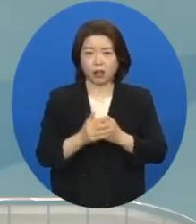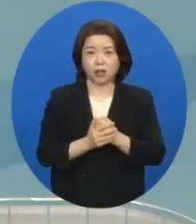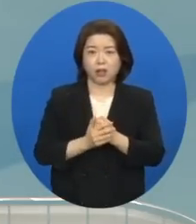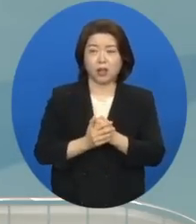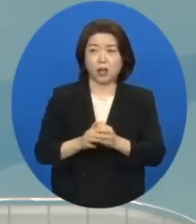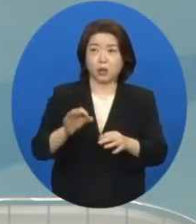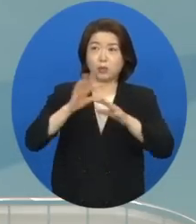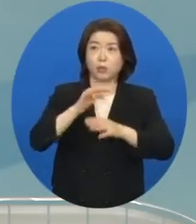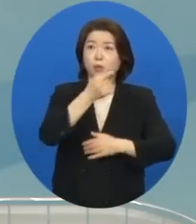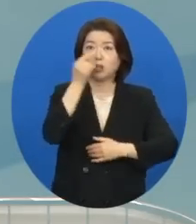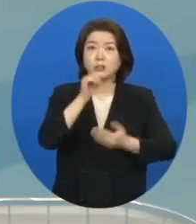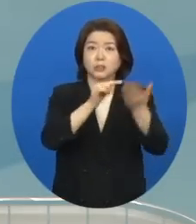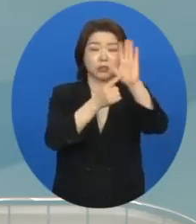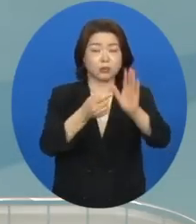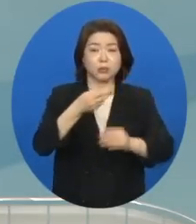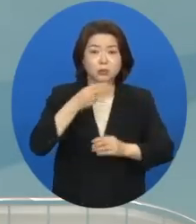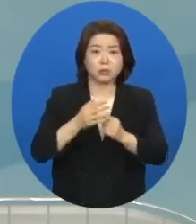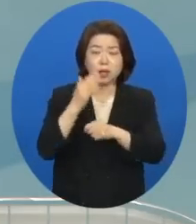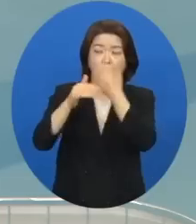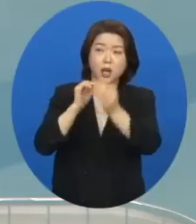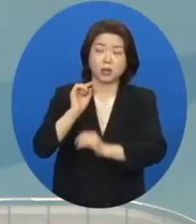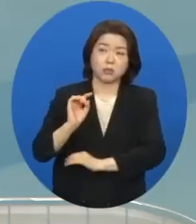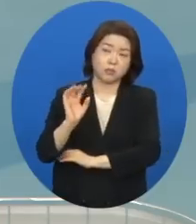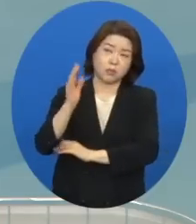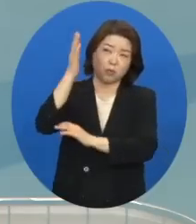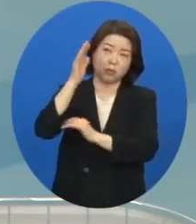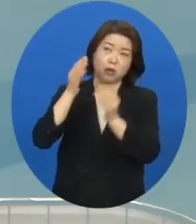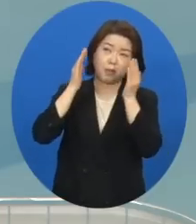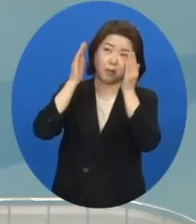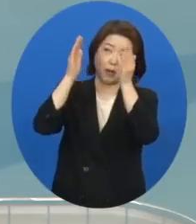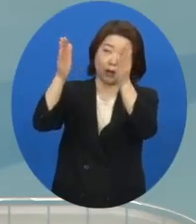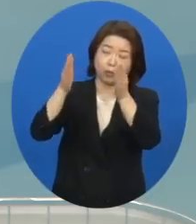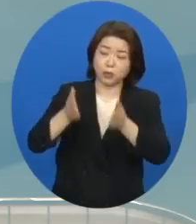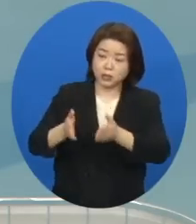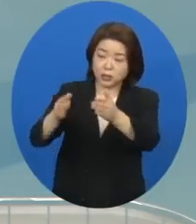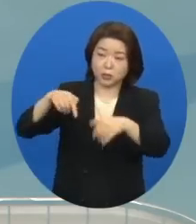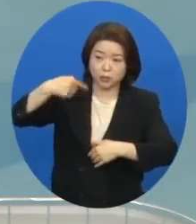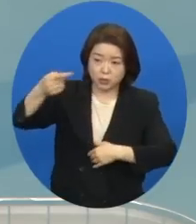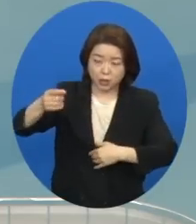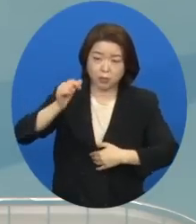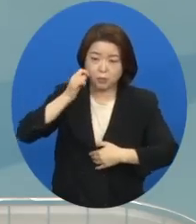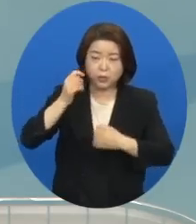하나님의 영광을 바라보며 가는 그 길로 못 가니까.